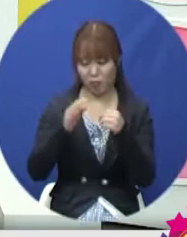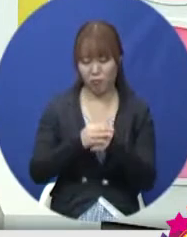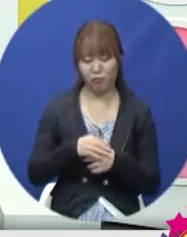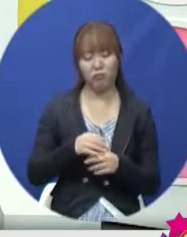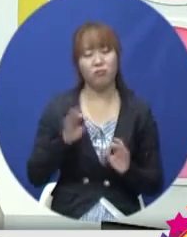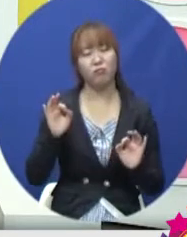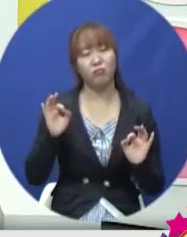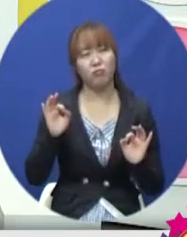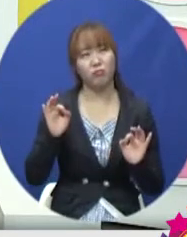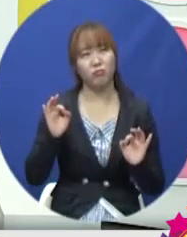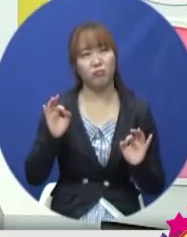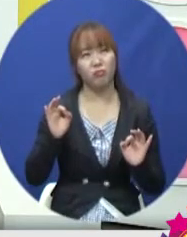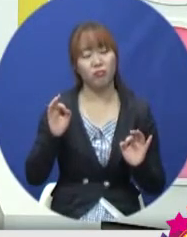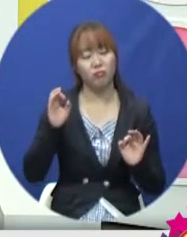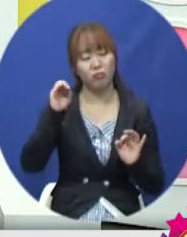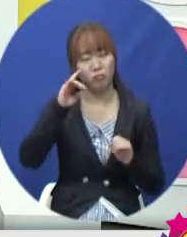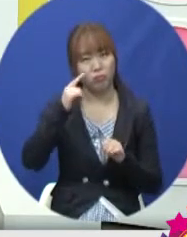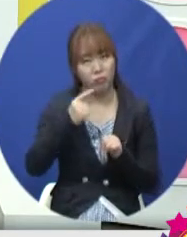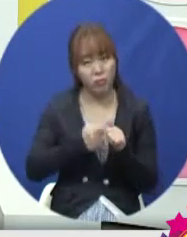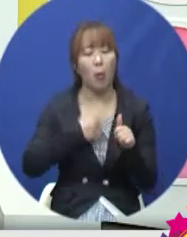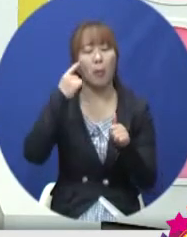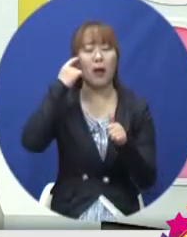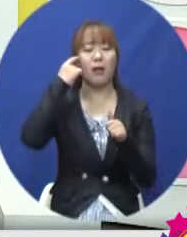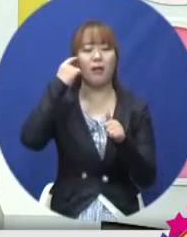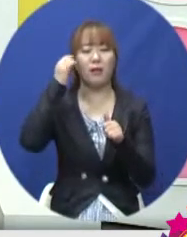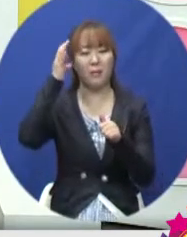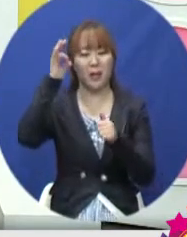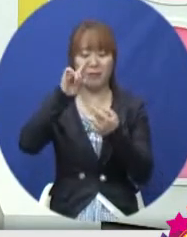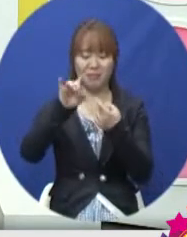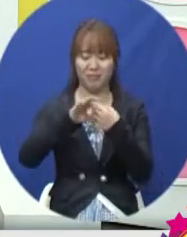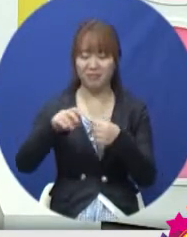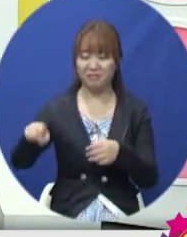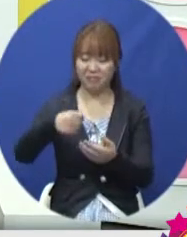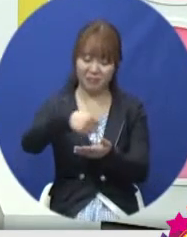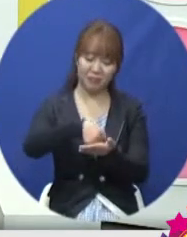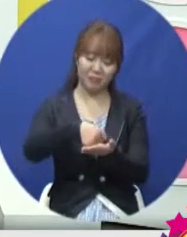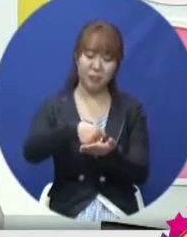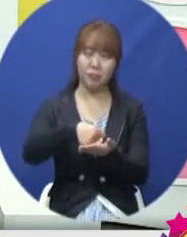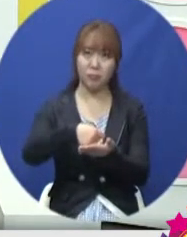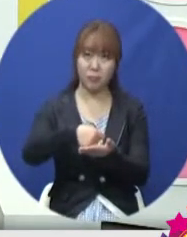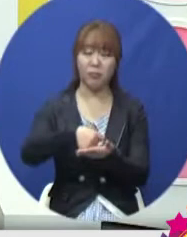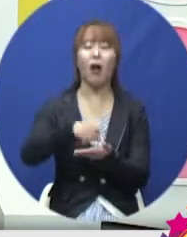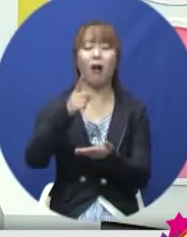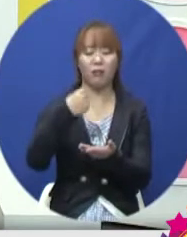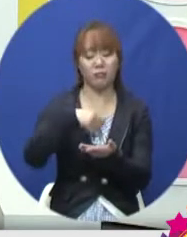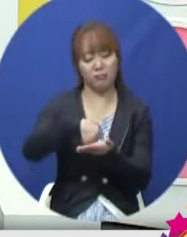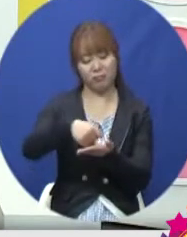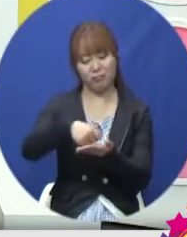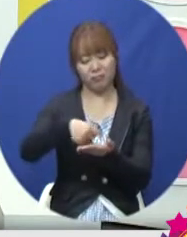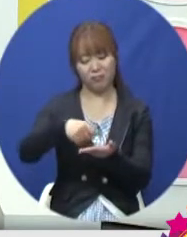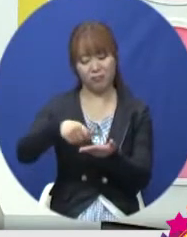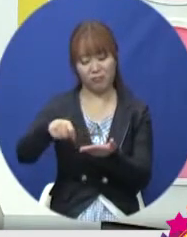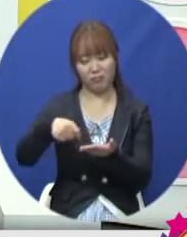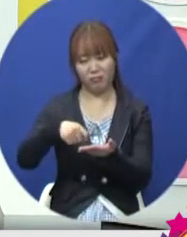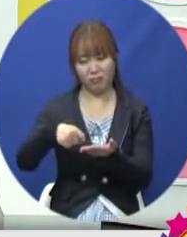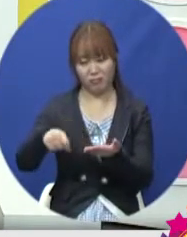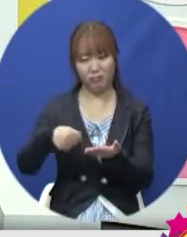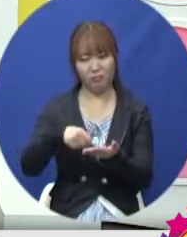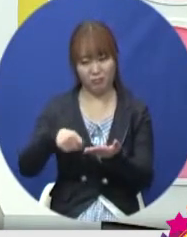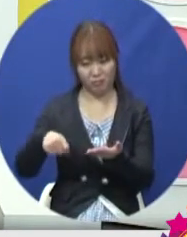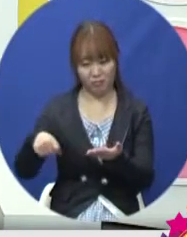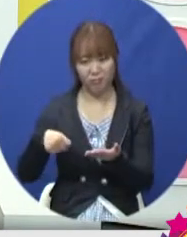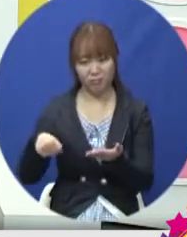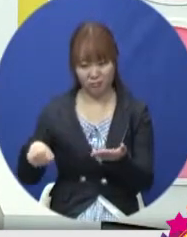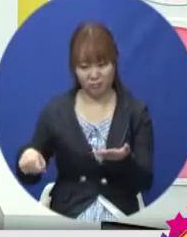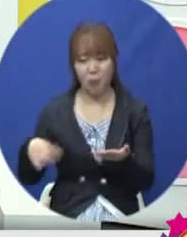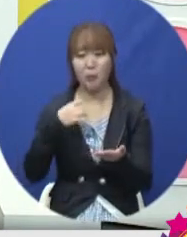가만히 있다가 그냥 생각지도 않게 뭐가 생각이 나는 거예요. 그러면 펜을 딱 들고서 조금 생각하면 아 이렇게 써 그냥 펜 나갔는데 쓰는 거예요